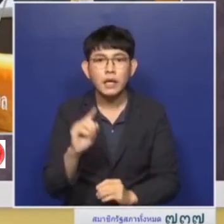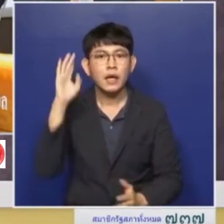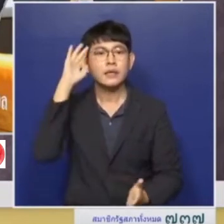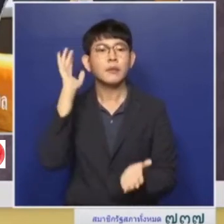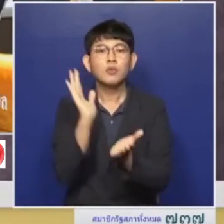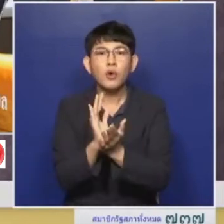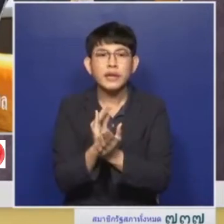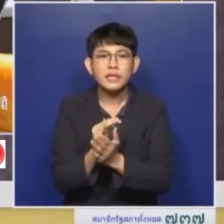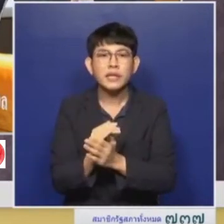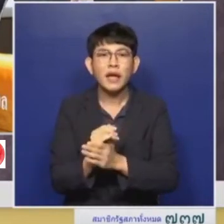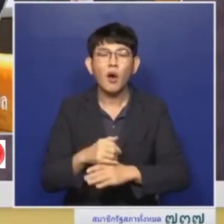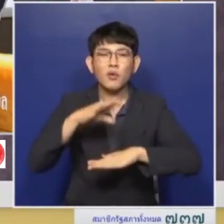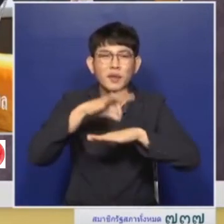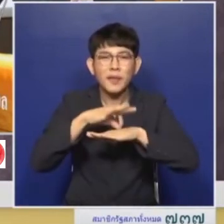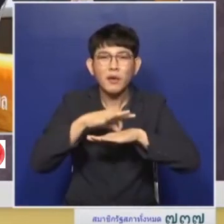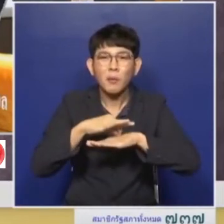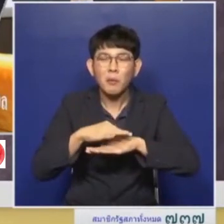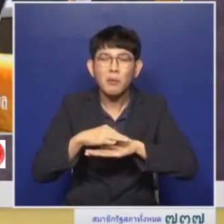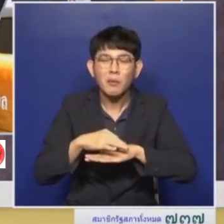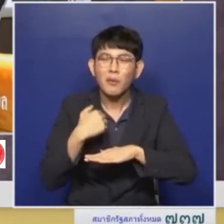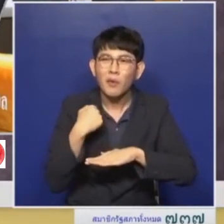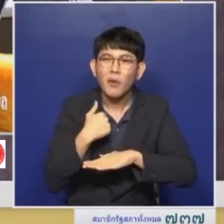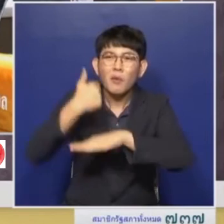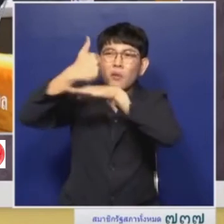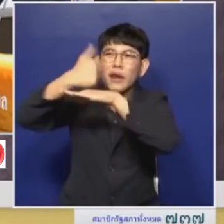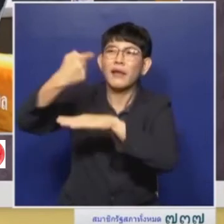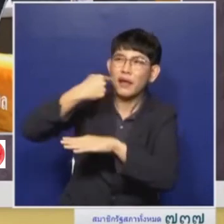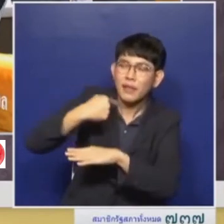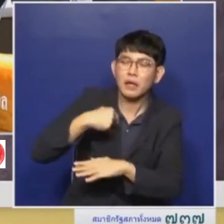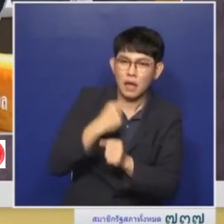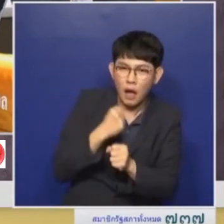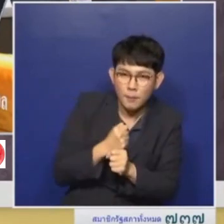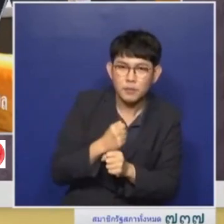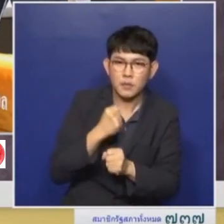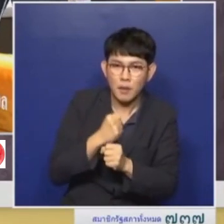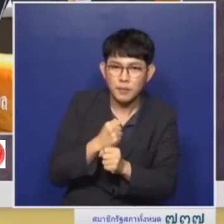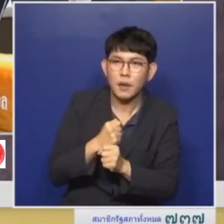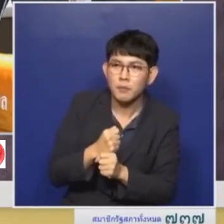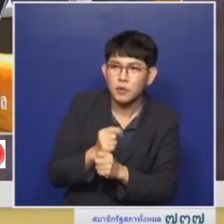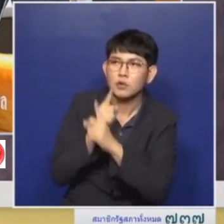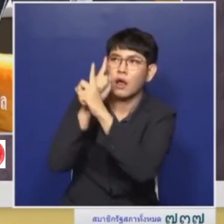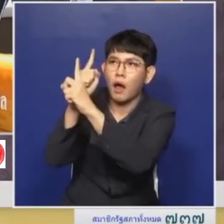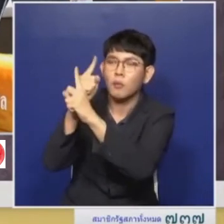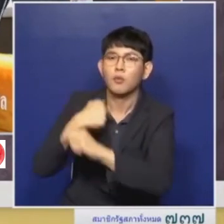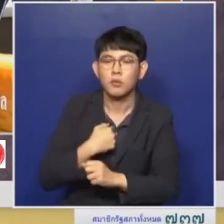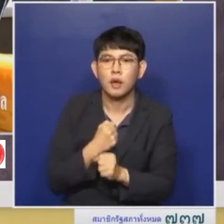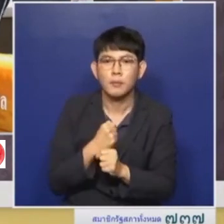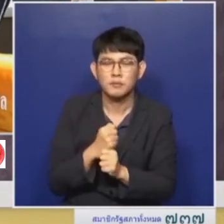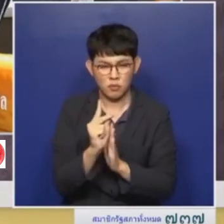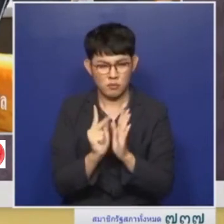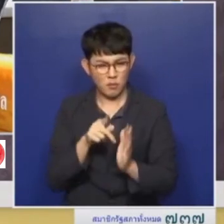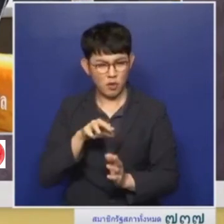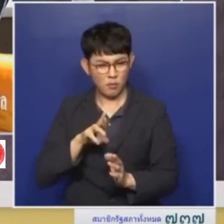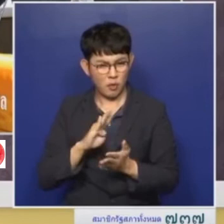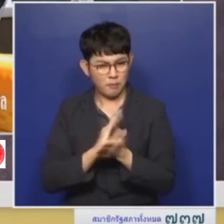นคำสั่งจากนายโดยตลอดมาว่าต้องกลับมารับใช้นายพรบ.ฉบับนี้จะปฏิรูปยัง